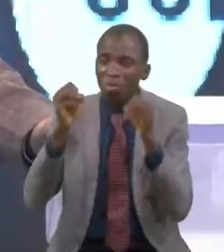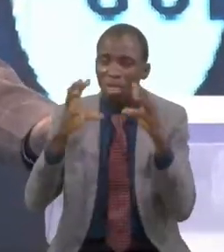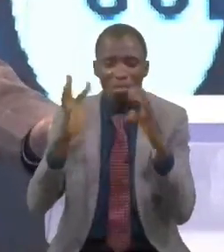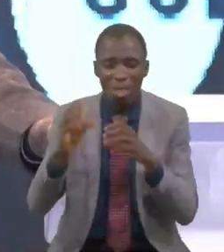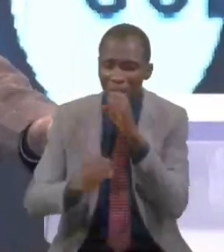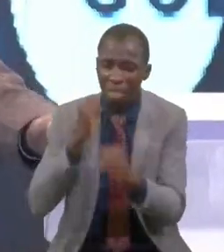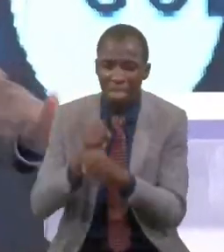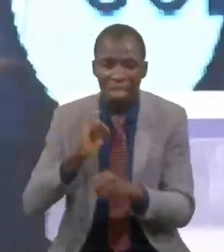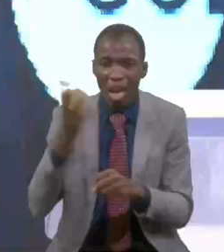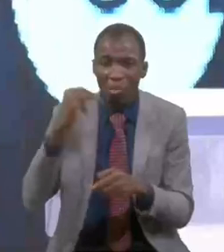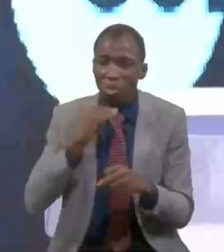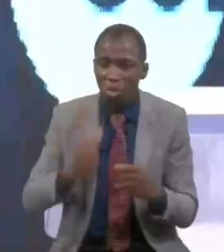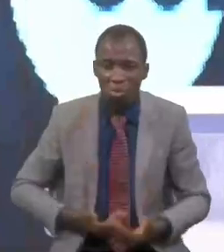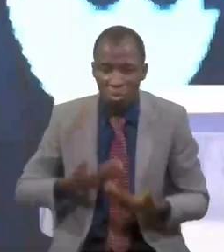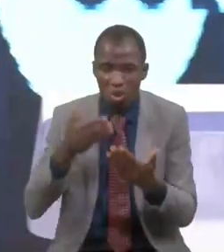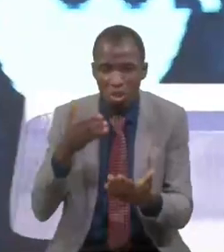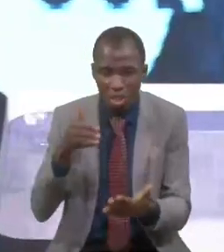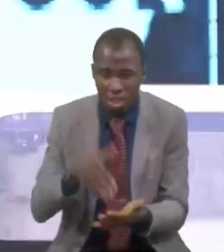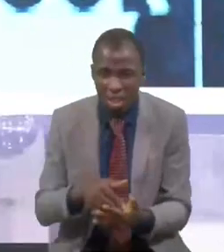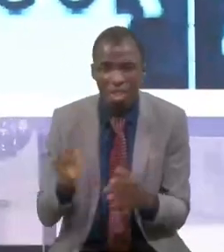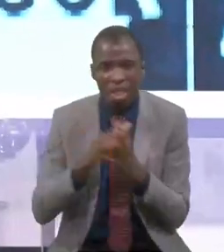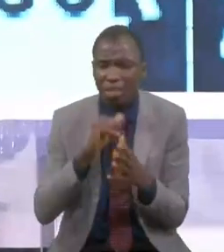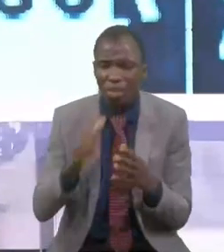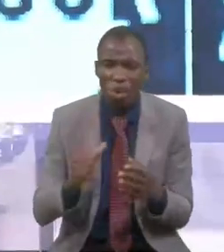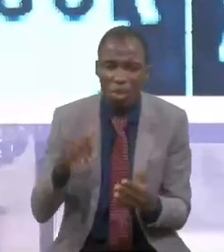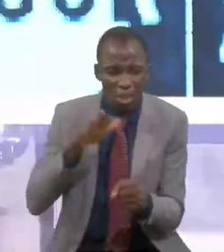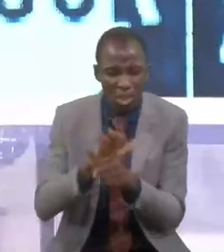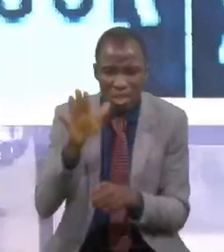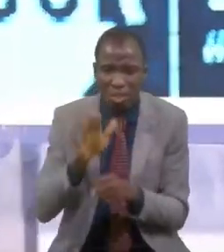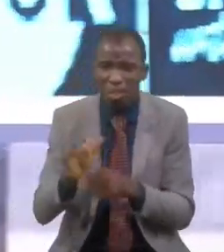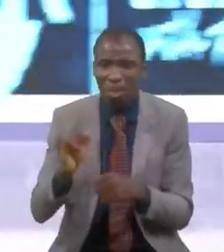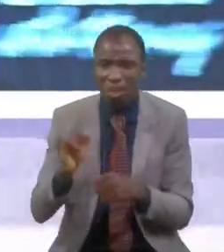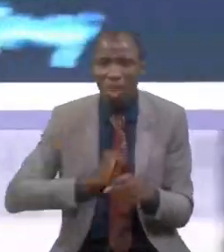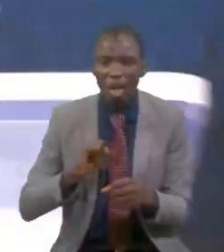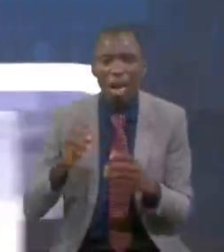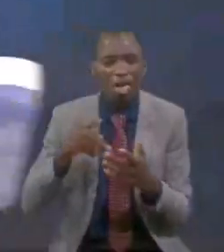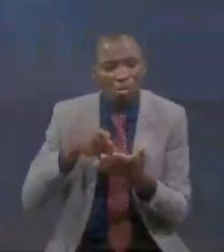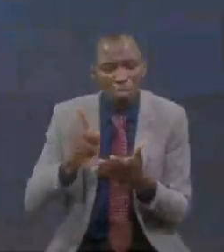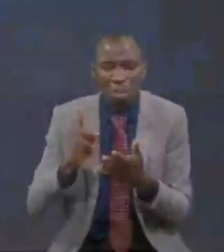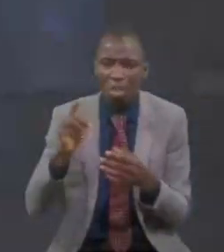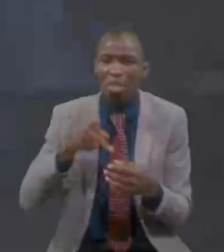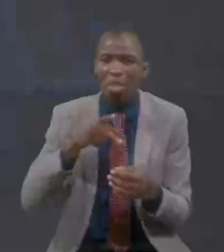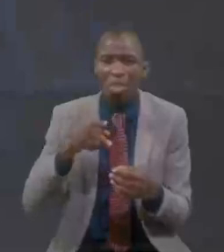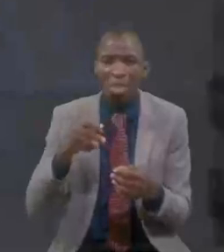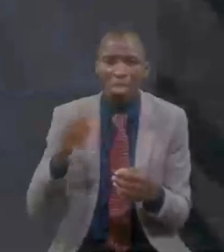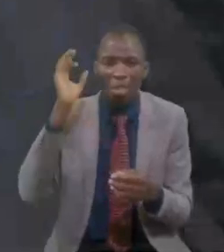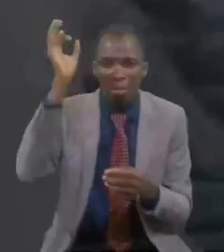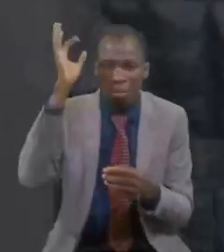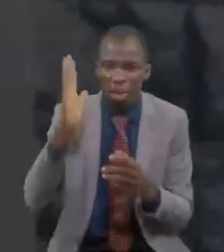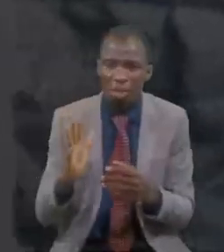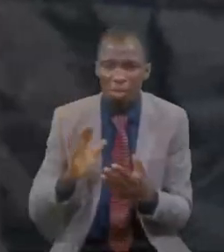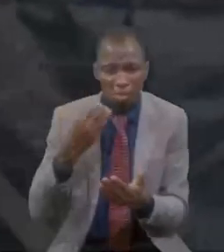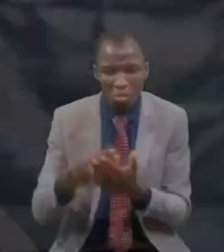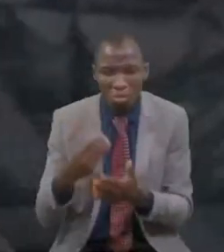d'années je ne suis pas né de nouveau je vais à l'église cela ne suffit pas eu je crois que j'ai fait